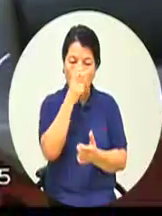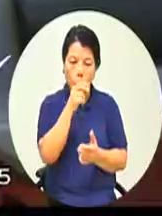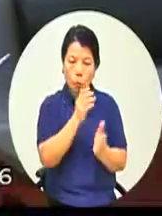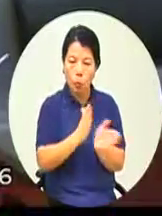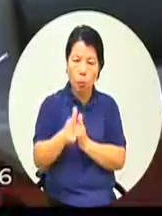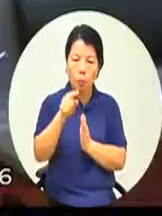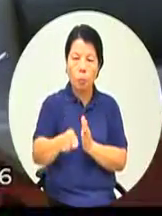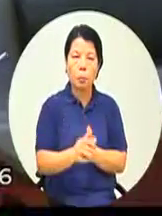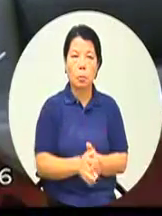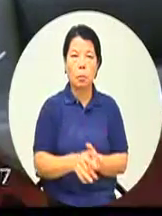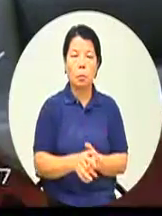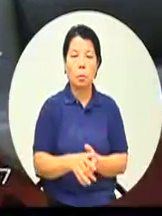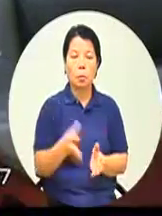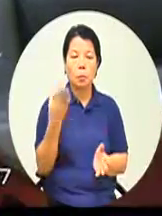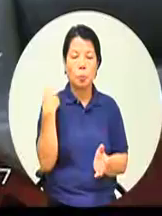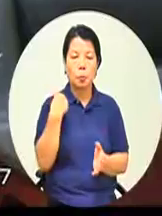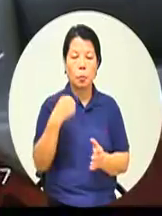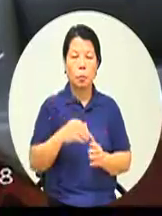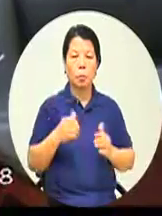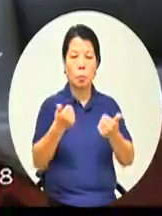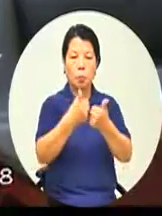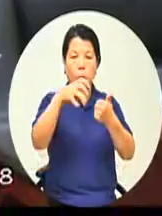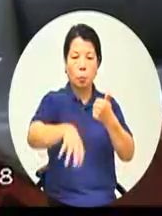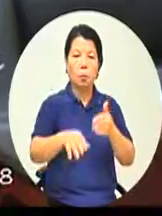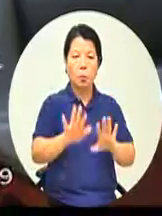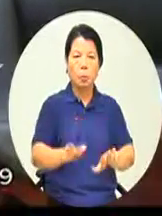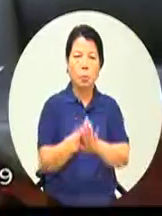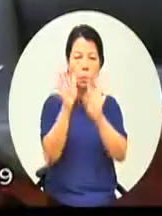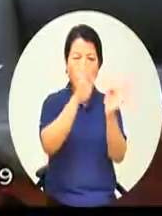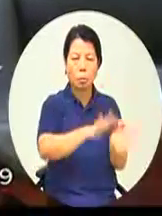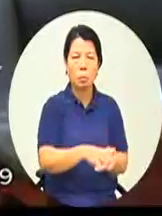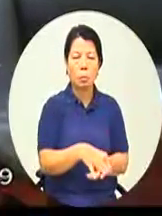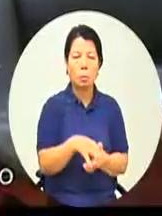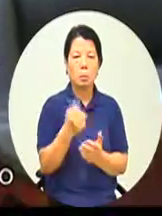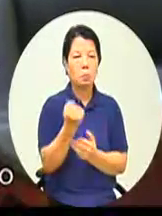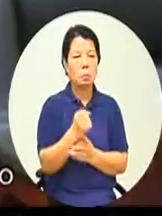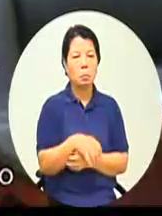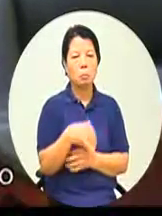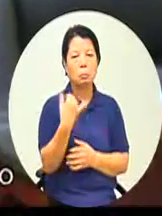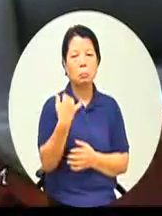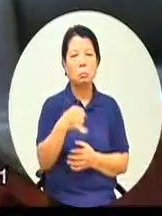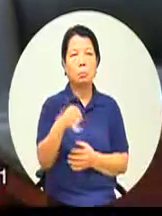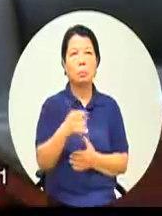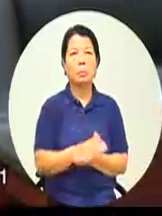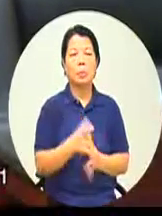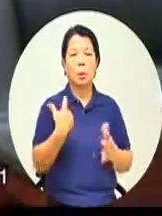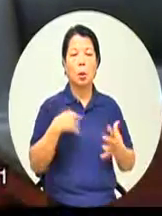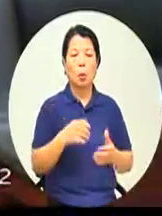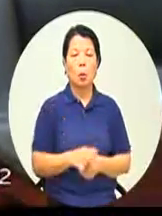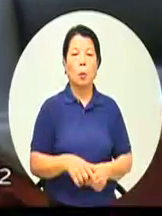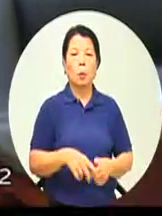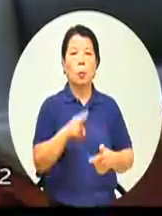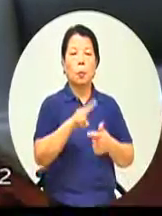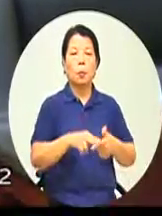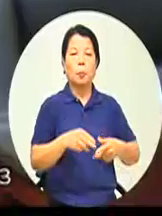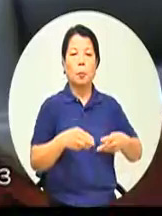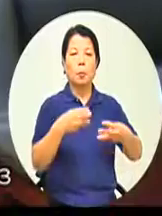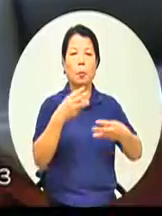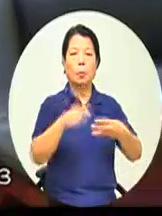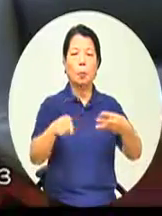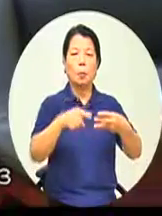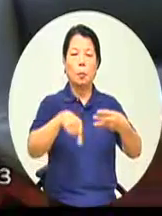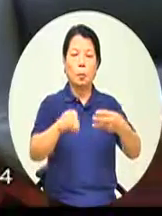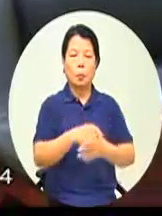其实目前看起来是状况不是太良好，我是不是先可以请教一下范局长，这个管理的部分，你